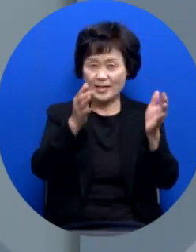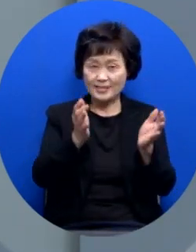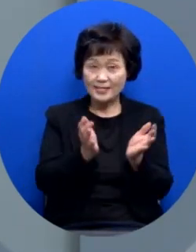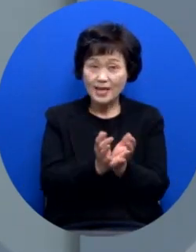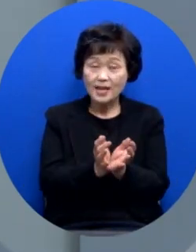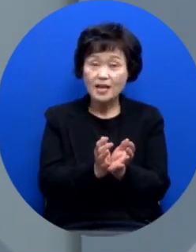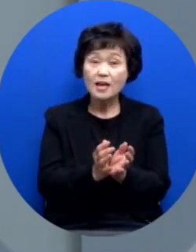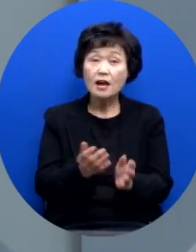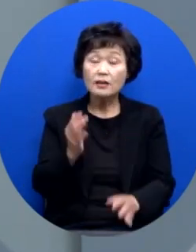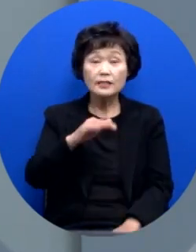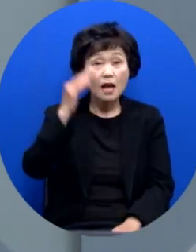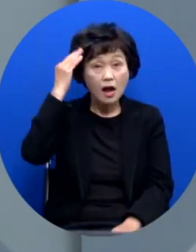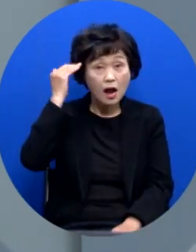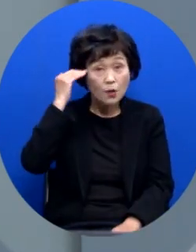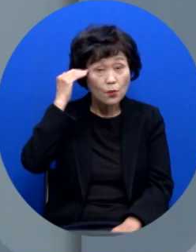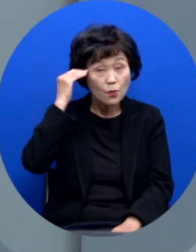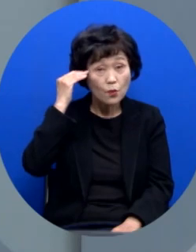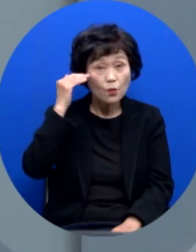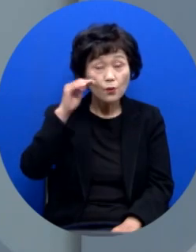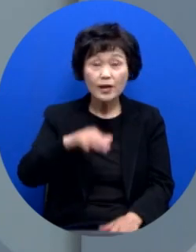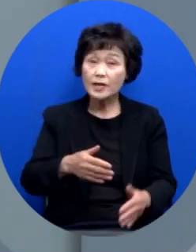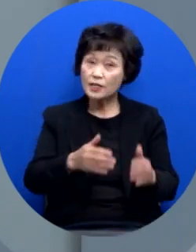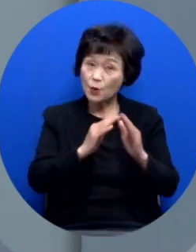그래서 한국에는